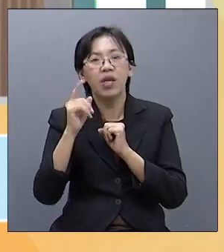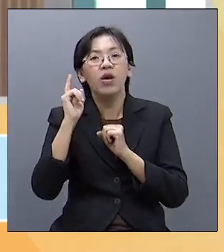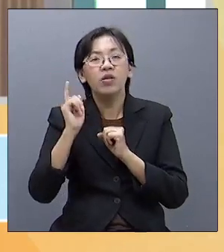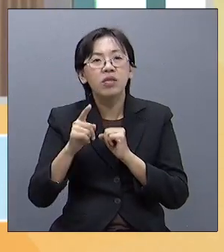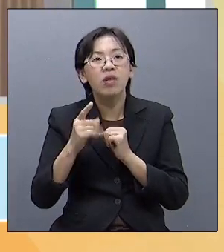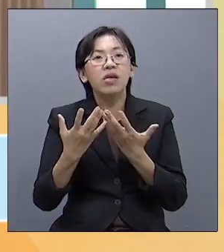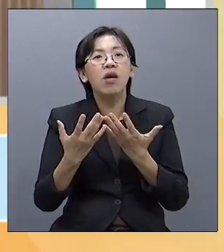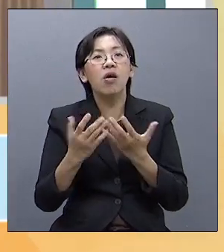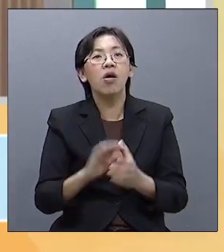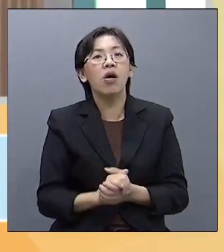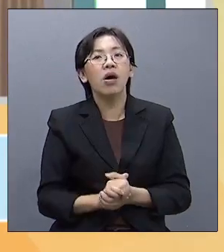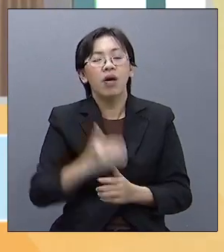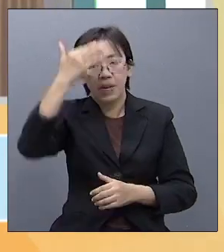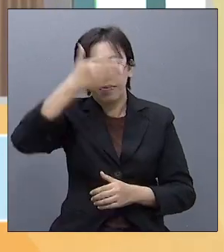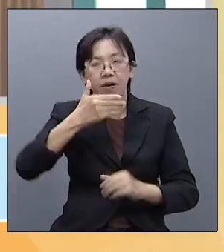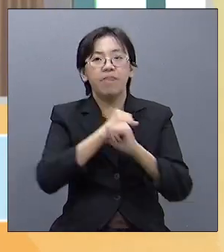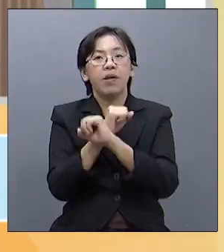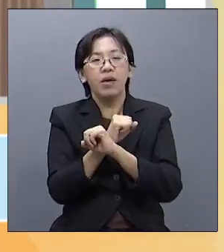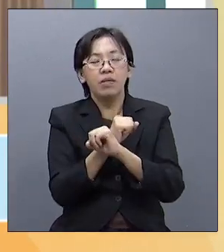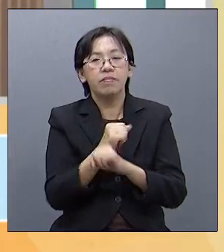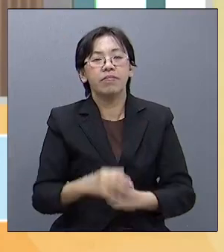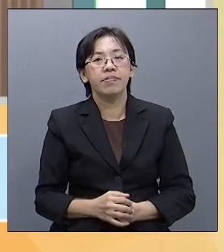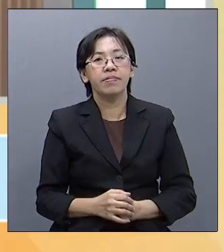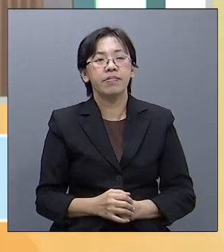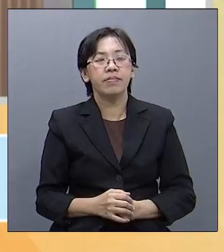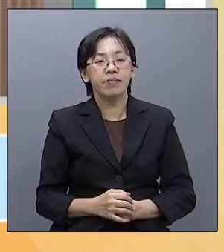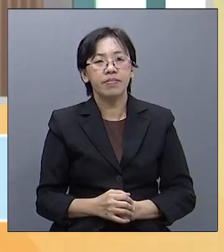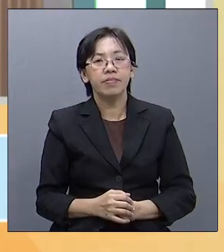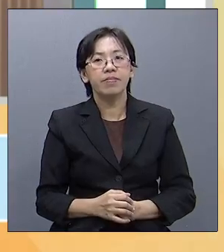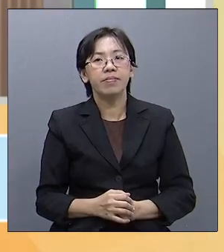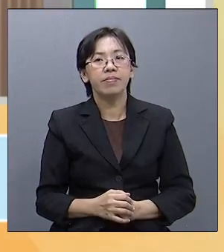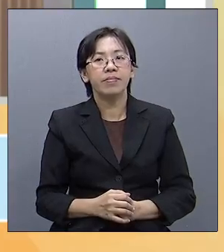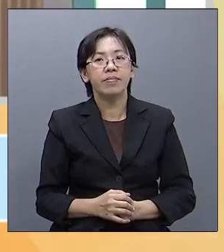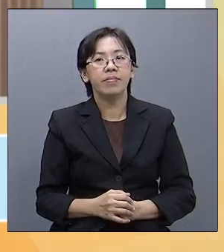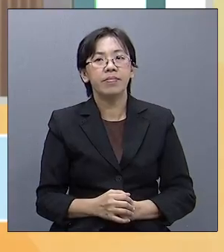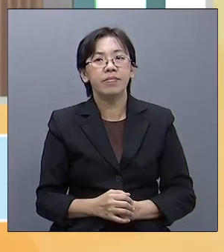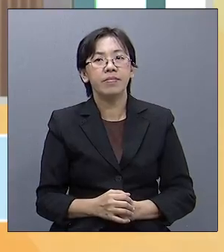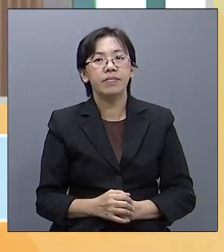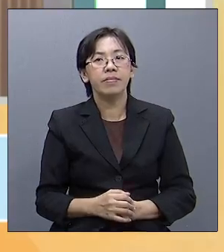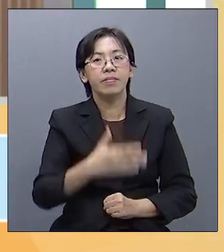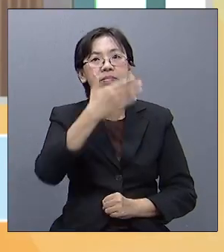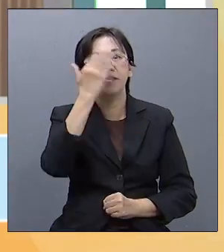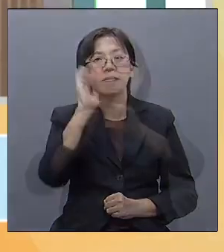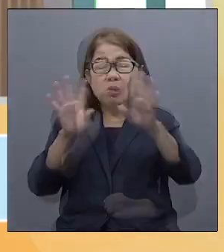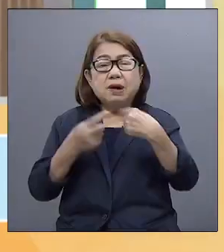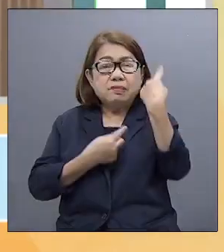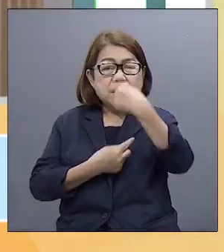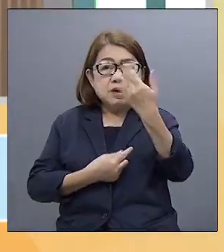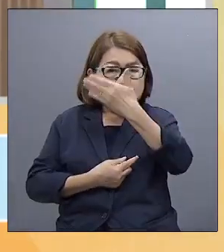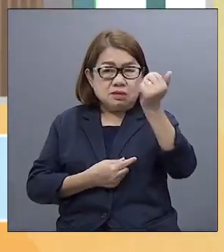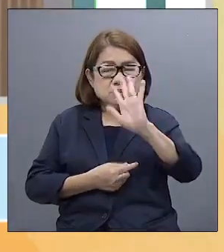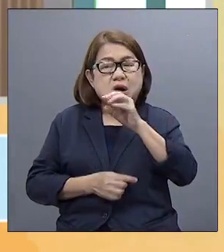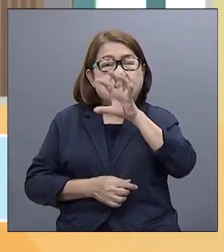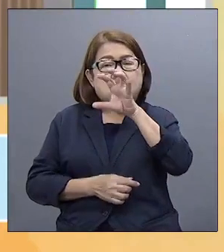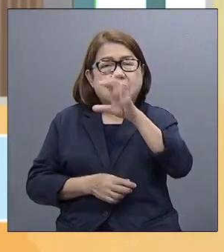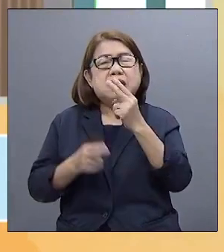วที่เป็นตัวอุปกรณ์ป้องกันสักนิดหนึ่งเดี๋ยวนี้มันก็มีมาสก์หรือหน้ากากแบบที่เห็นหน้าใสๆละเพราะว่าอย่าลืมว่าคนที่ต้องตะโกนหรือว่า MC นะครับจะต้องใช้เสียงดัง